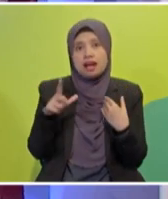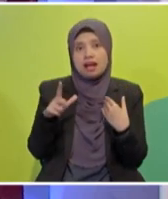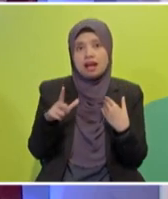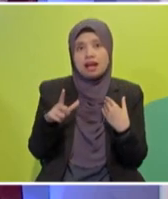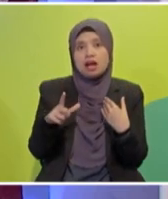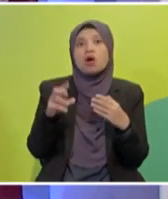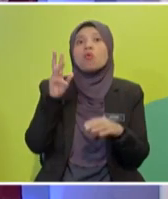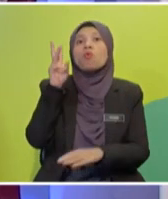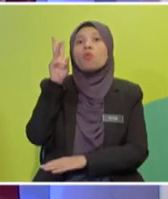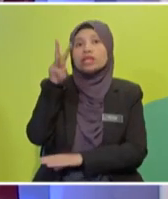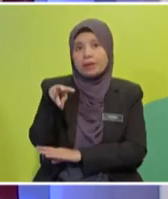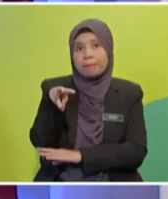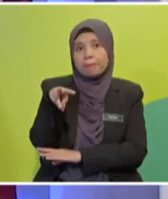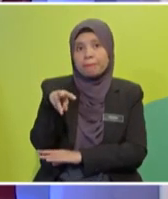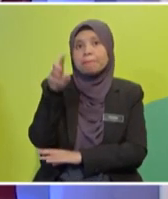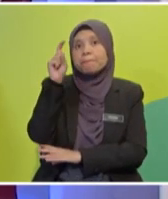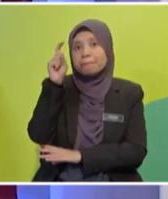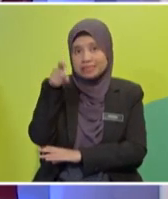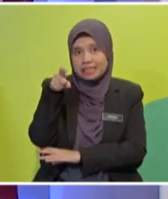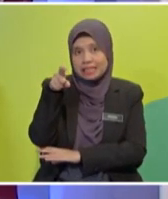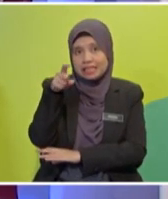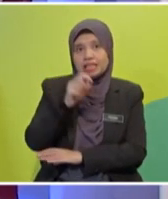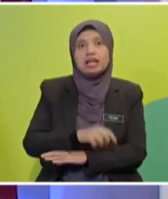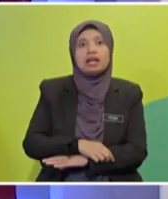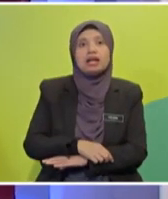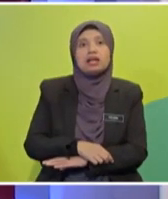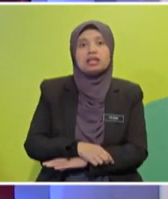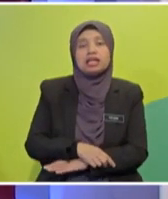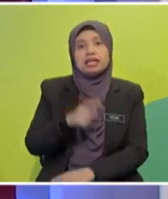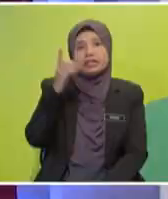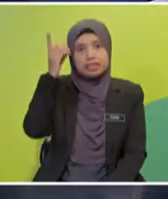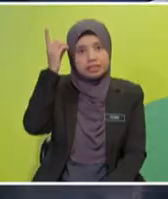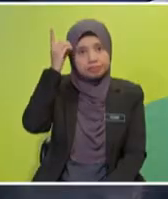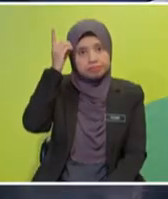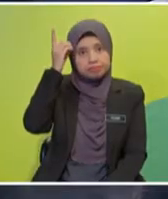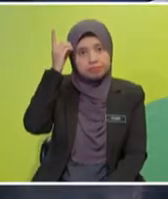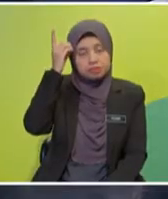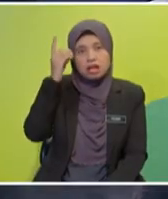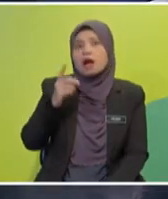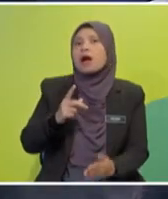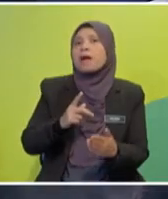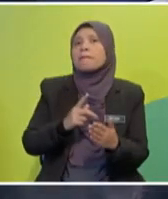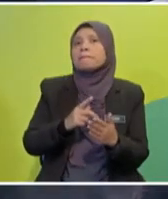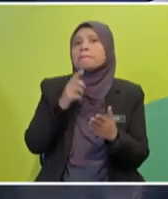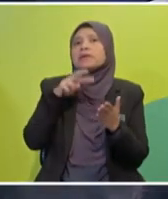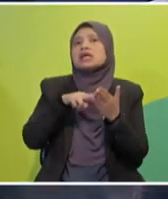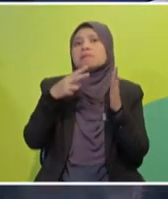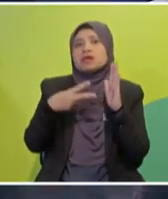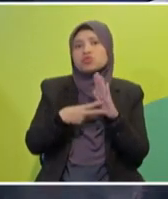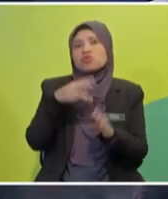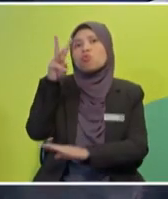wajib. Okey, Ustazah nak tanya Dani. Boleh Dani? Perkara wajib ni apa